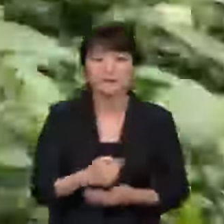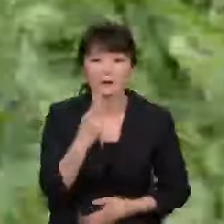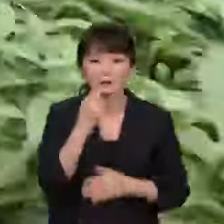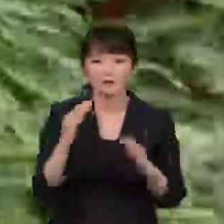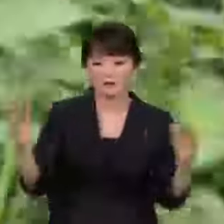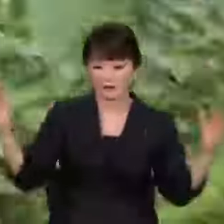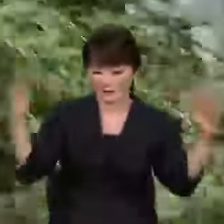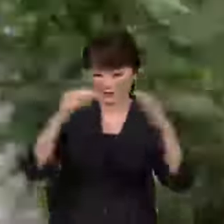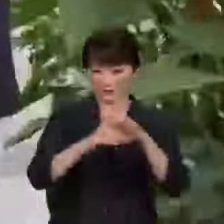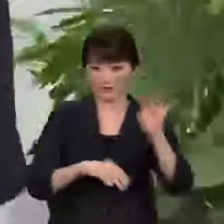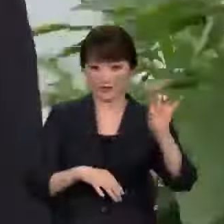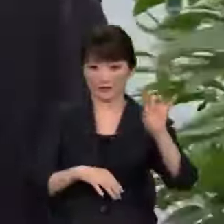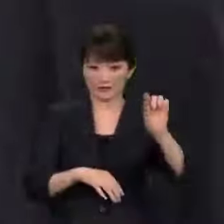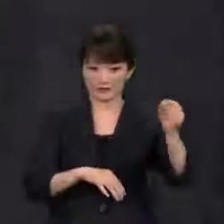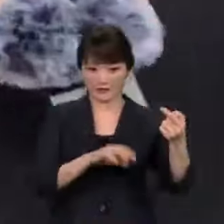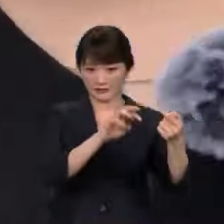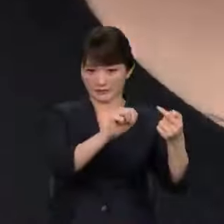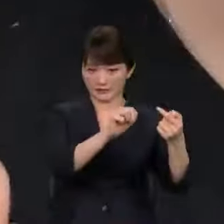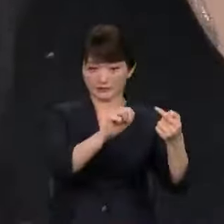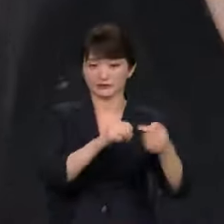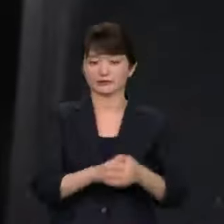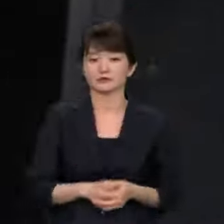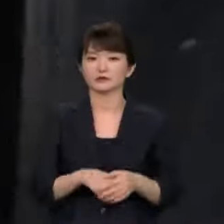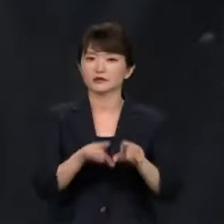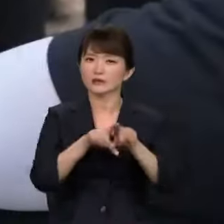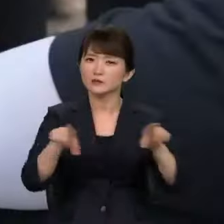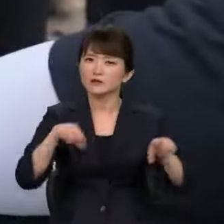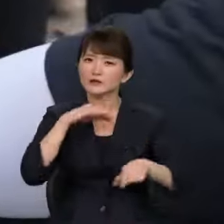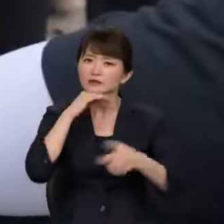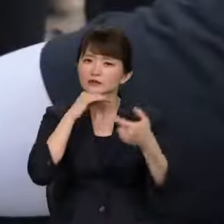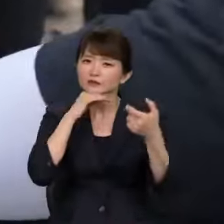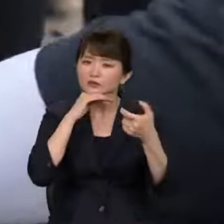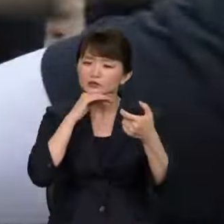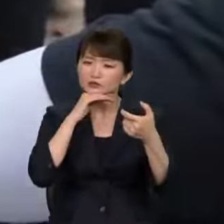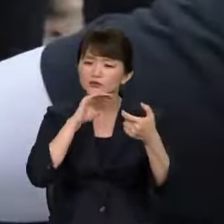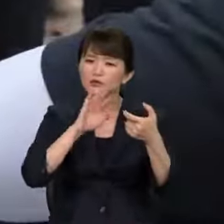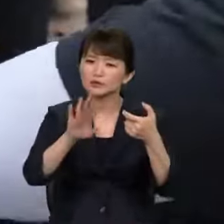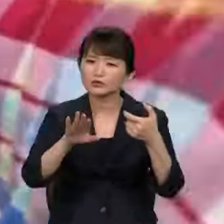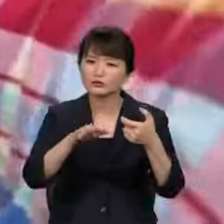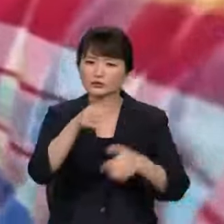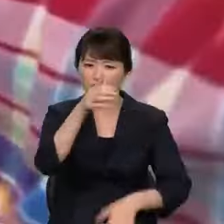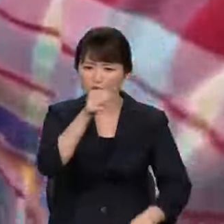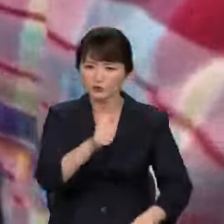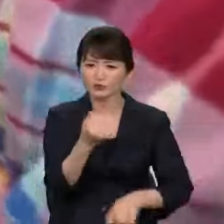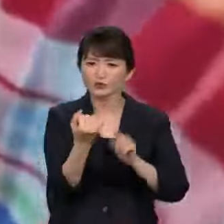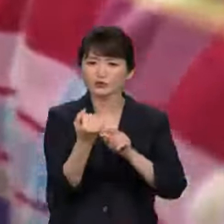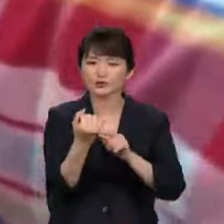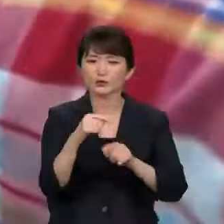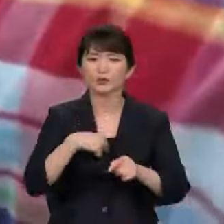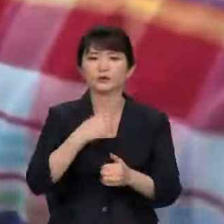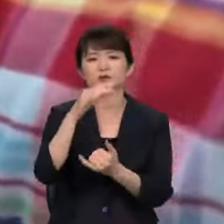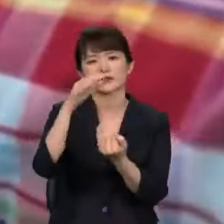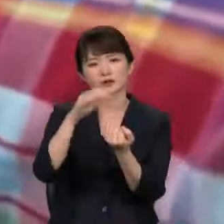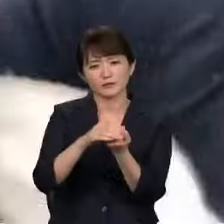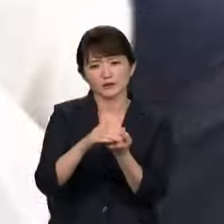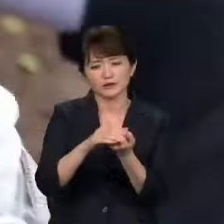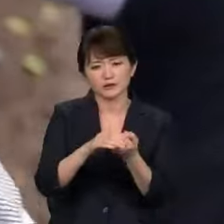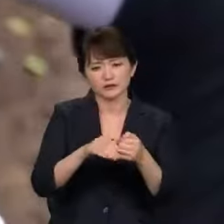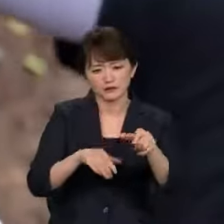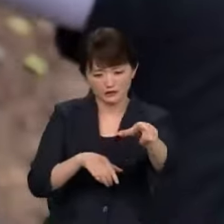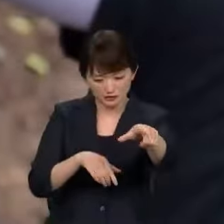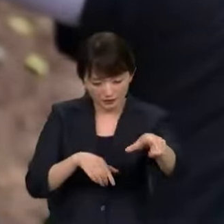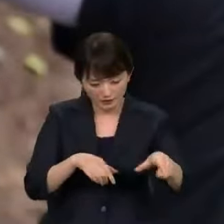비닐하우스 하나당 100m. 평소엔 60대 후반의 농장주 권순희 씨 혼자서 하루 한 줄